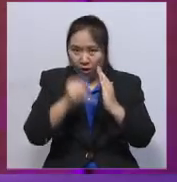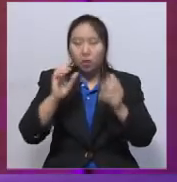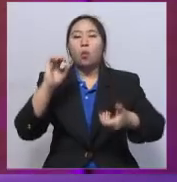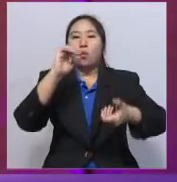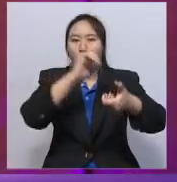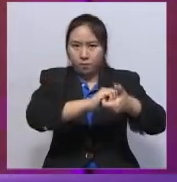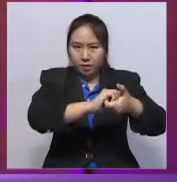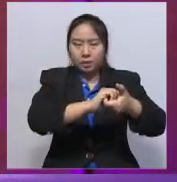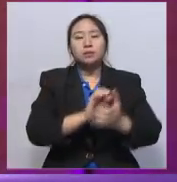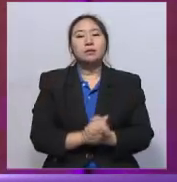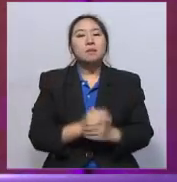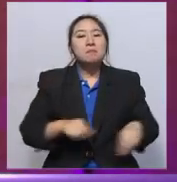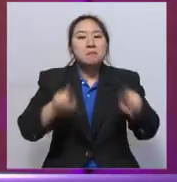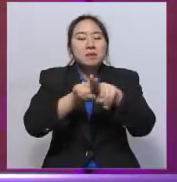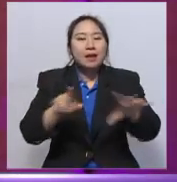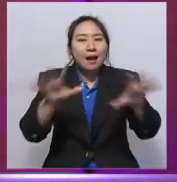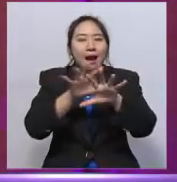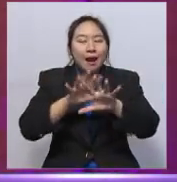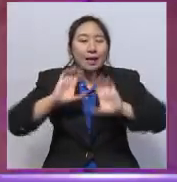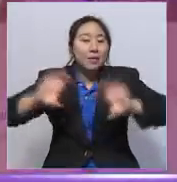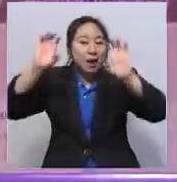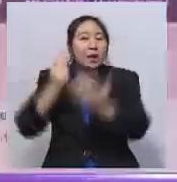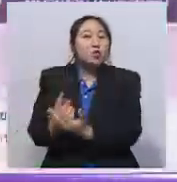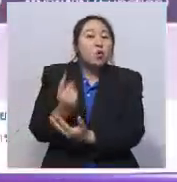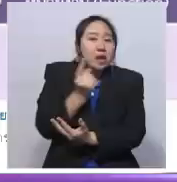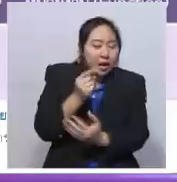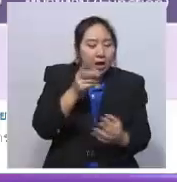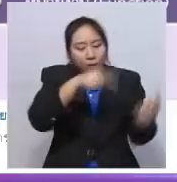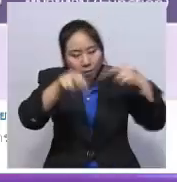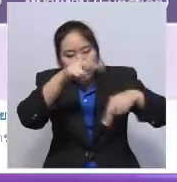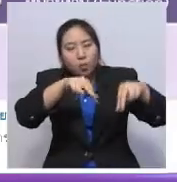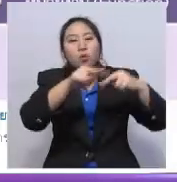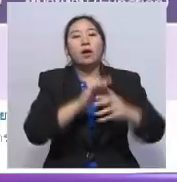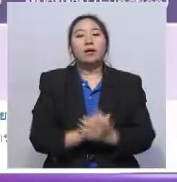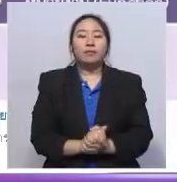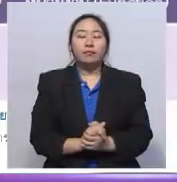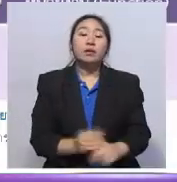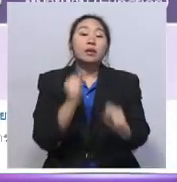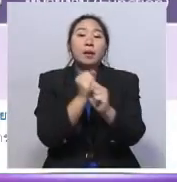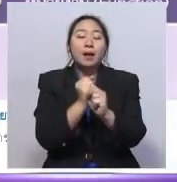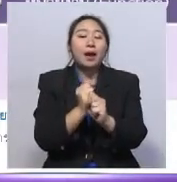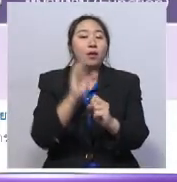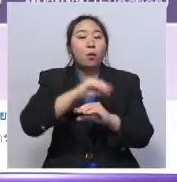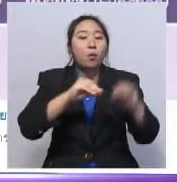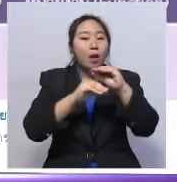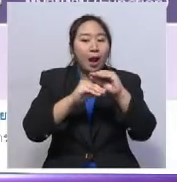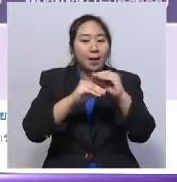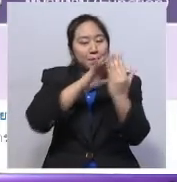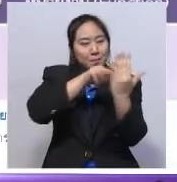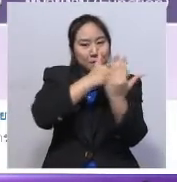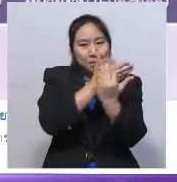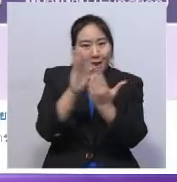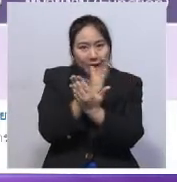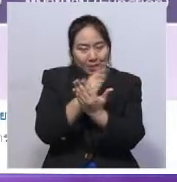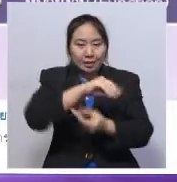เป็นเหมือนกับตัวแทนของรัฐบาลในการไปดูแลพื้นที ่กรอบการดำเนินงานหลักของโครงการแยกเป็นด้